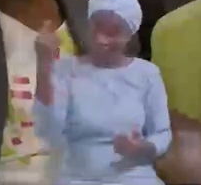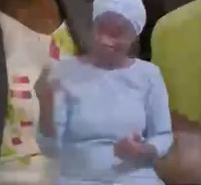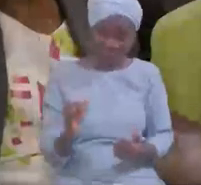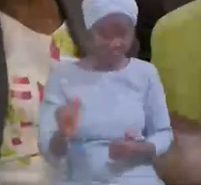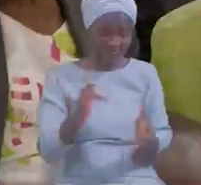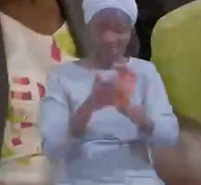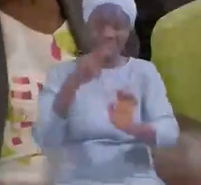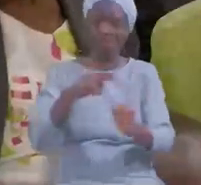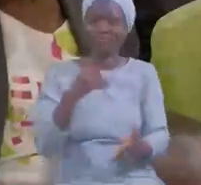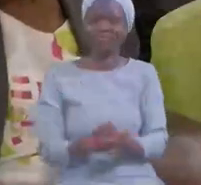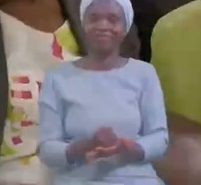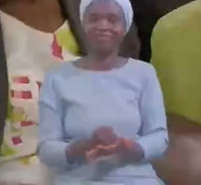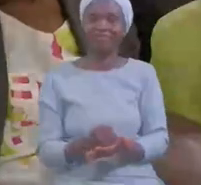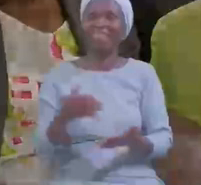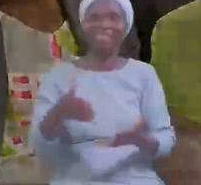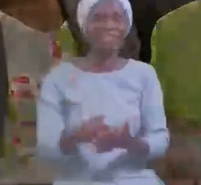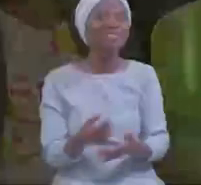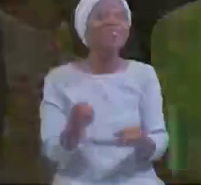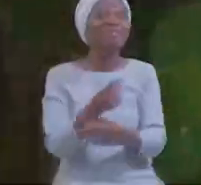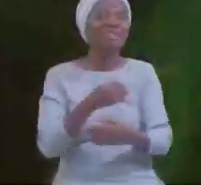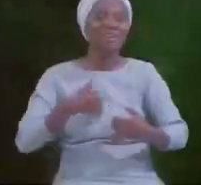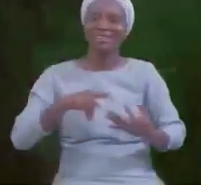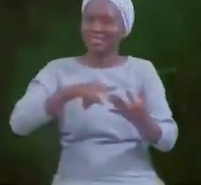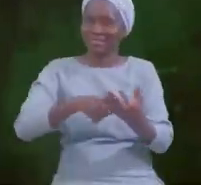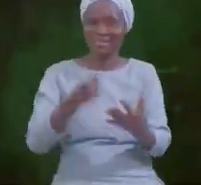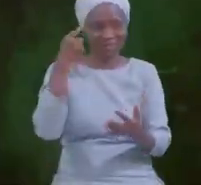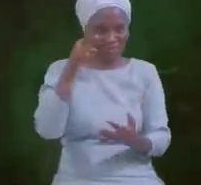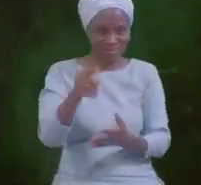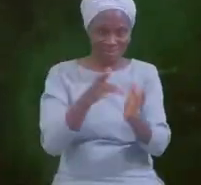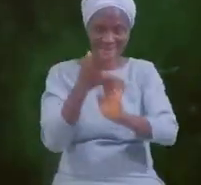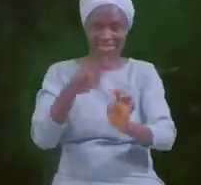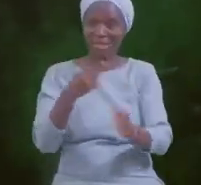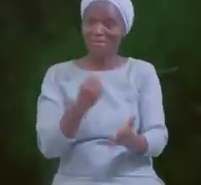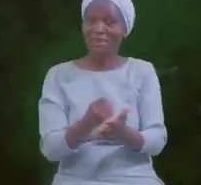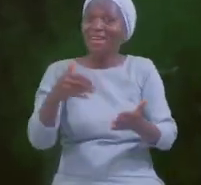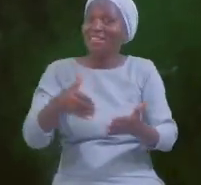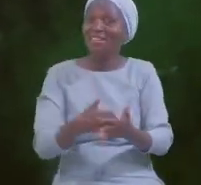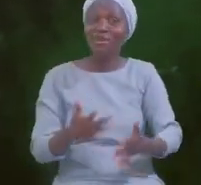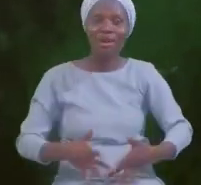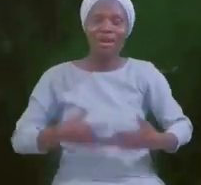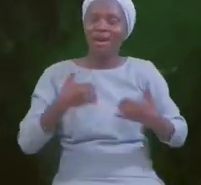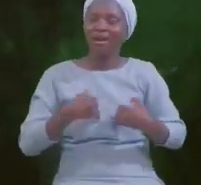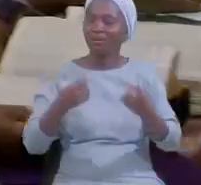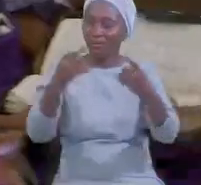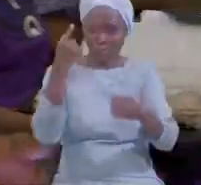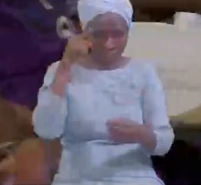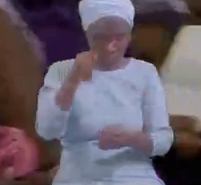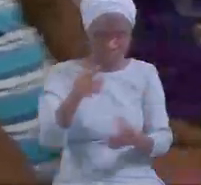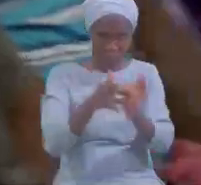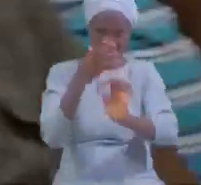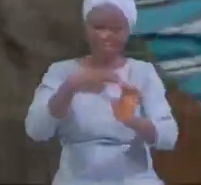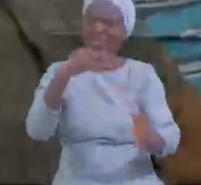nouveau jour commence pour vous. Une nouvelle vie est venue pour vous. Le